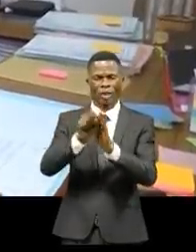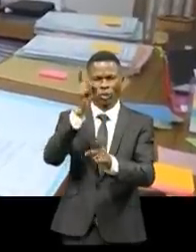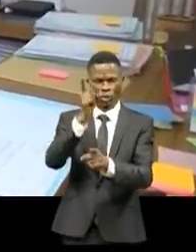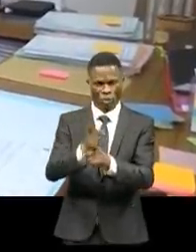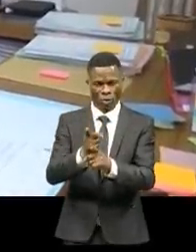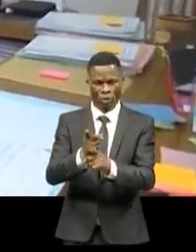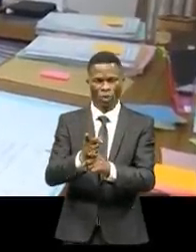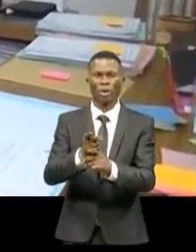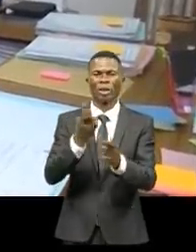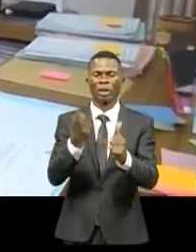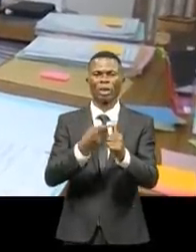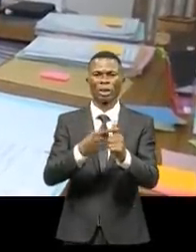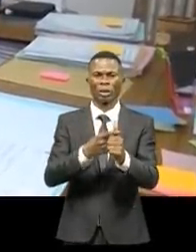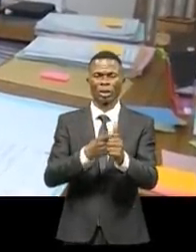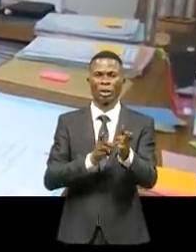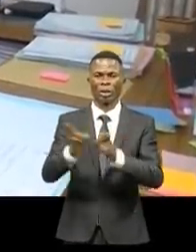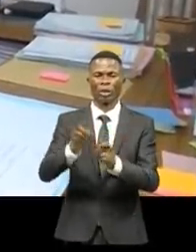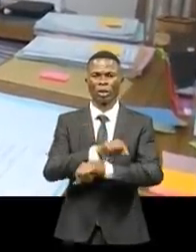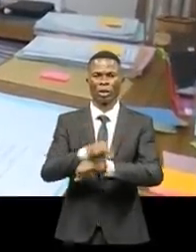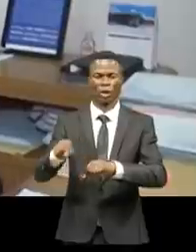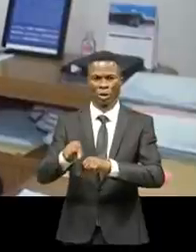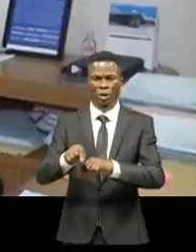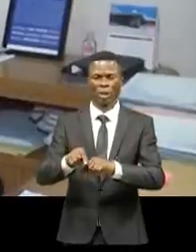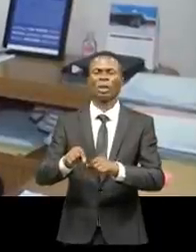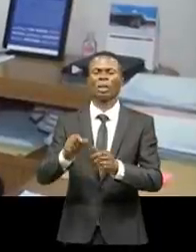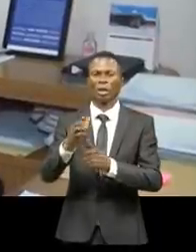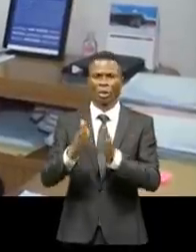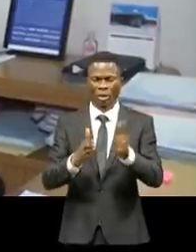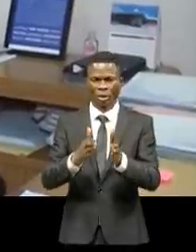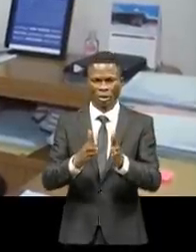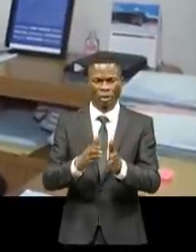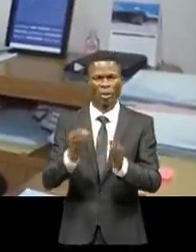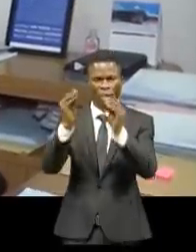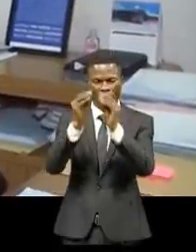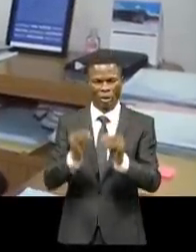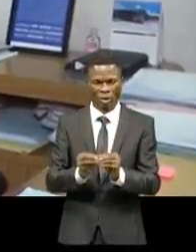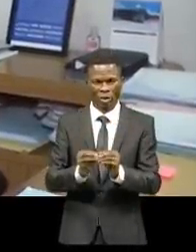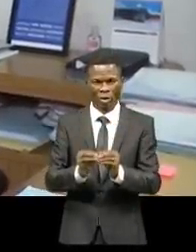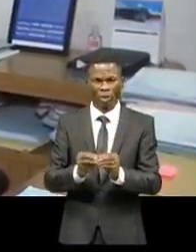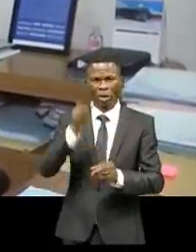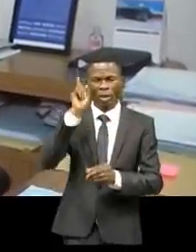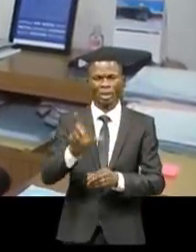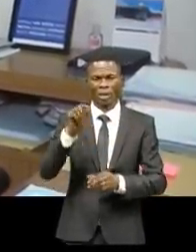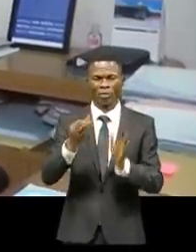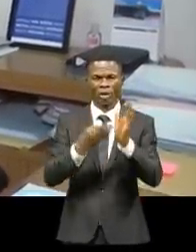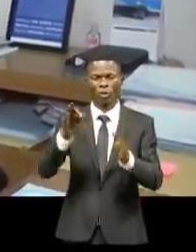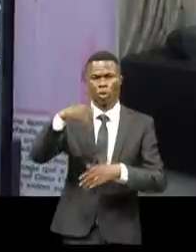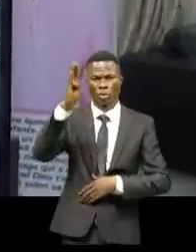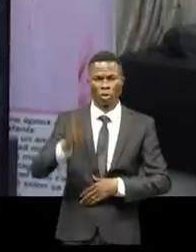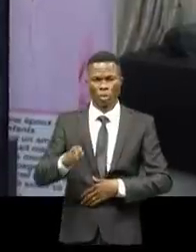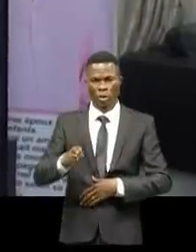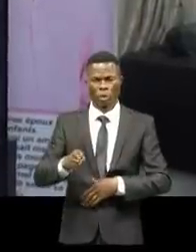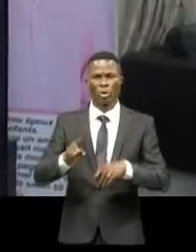précises suivantes. La Direction générale des douanes et accises a fait un taux de réalisation de 128% sur